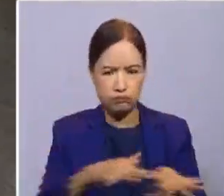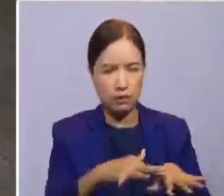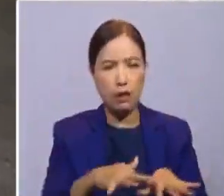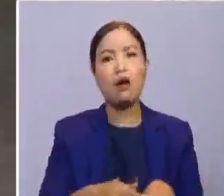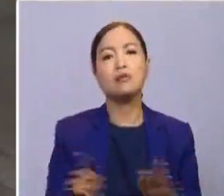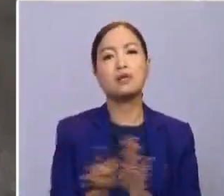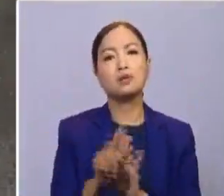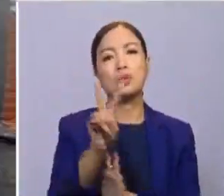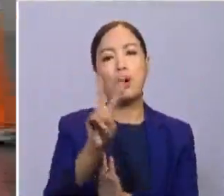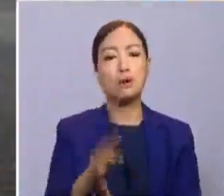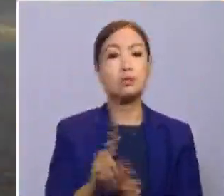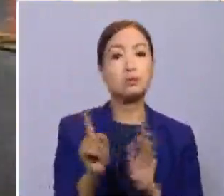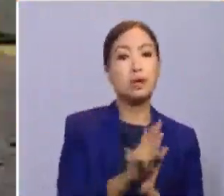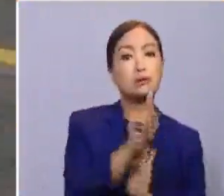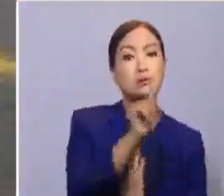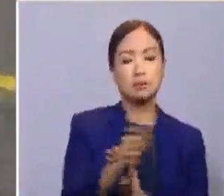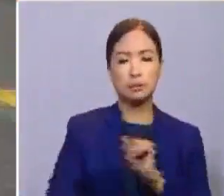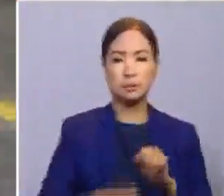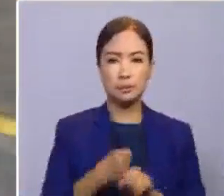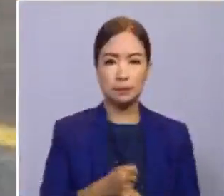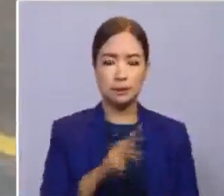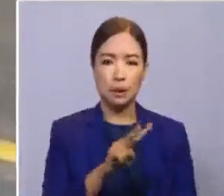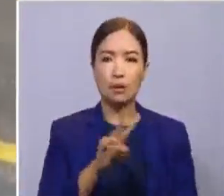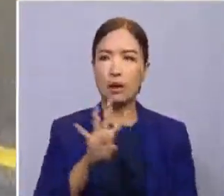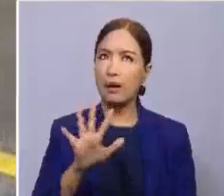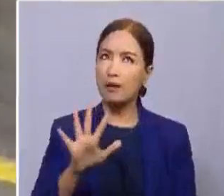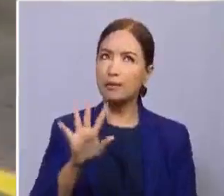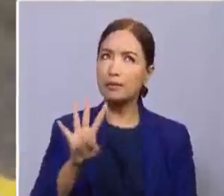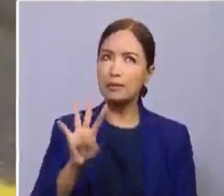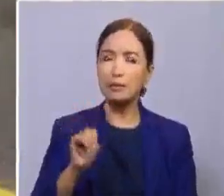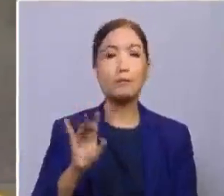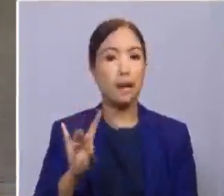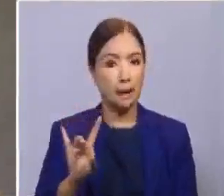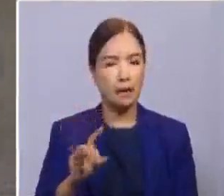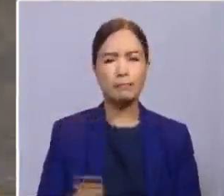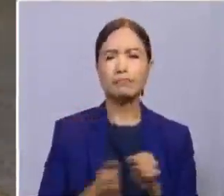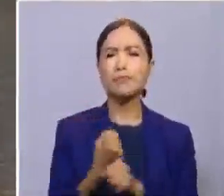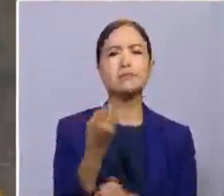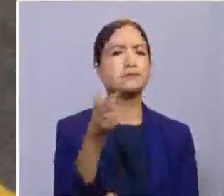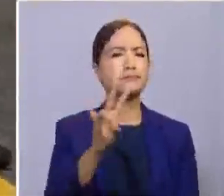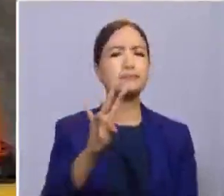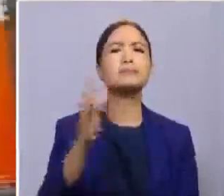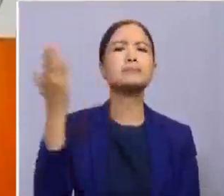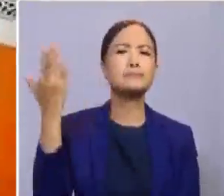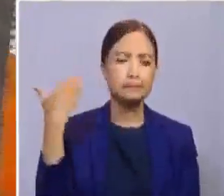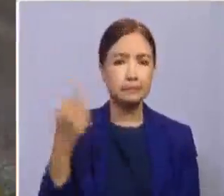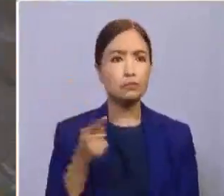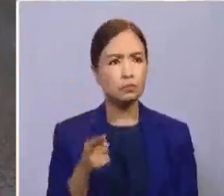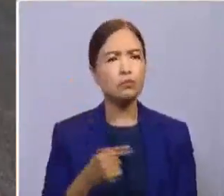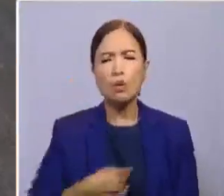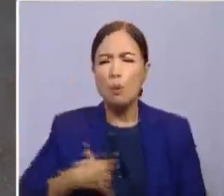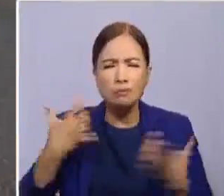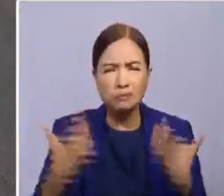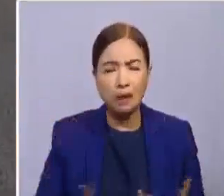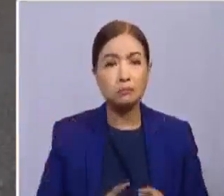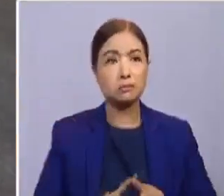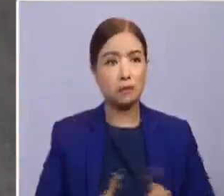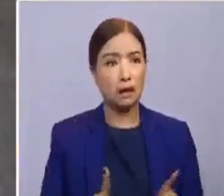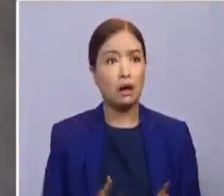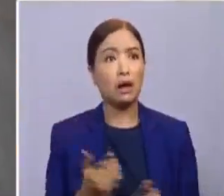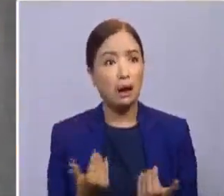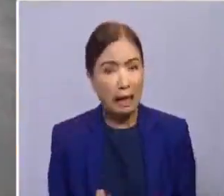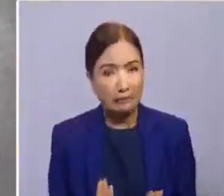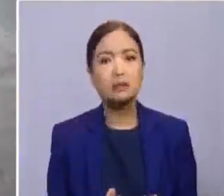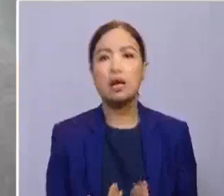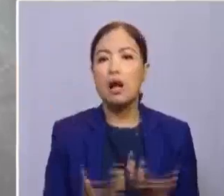าครั้งแรกเนี่ยเกิดขึ้นเมื่อปี2548 17ปีที่แล้วนะคะชาวบ้านบอกว่ามันหนักเหมือนกันแต่ว่ามันไม่ได้หนัก